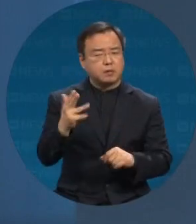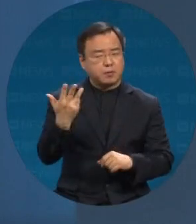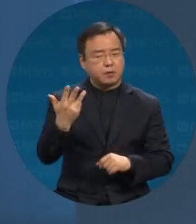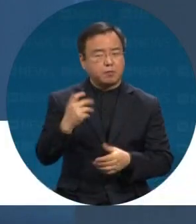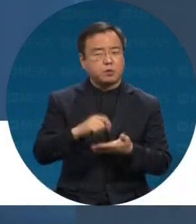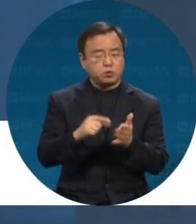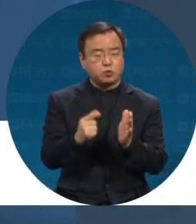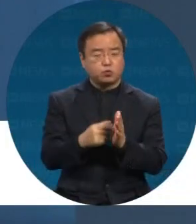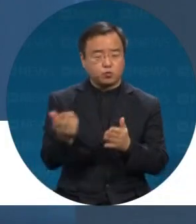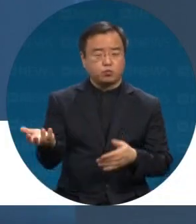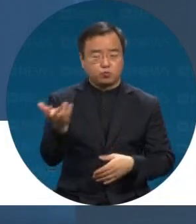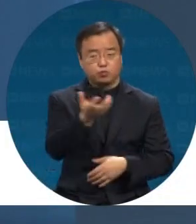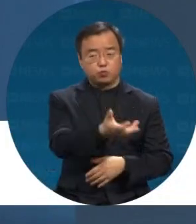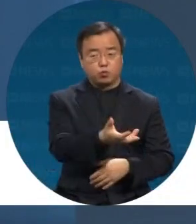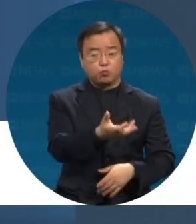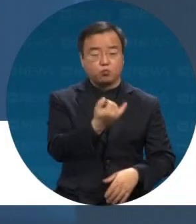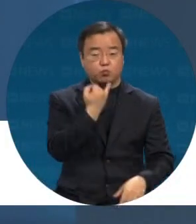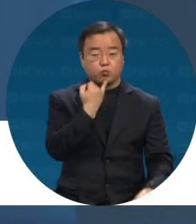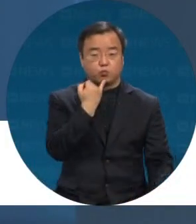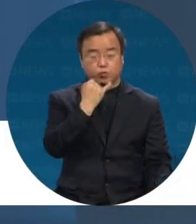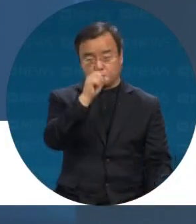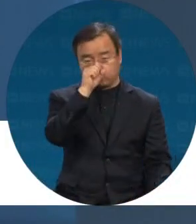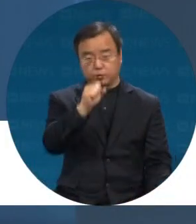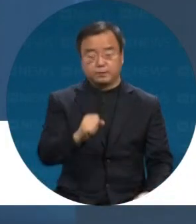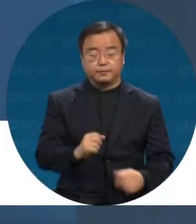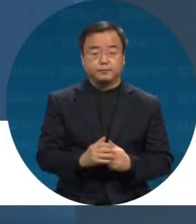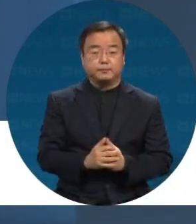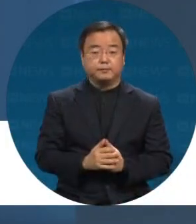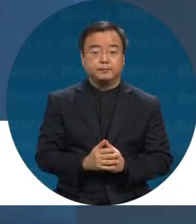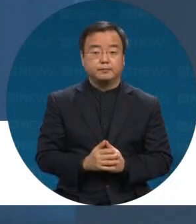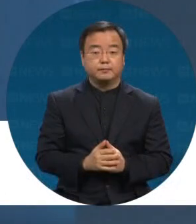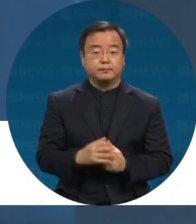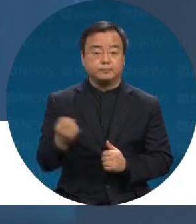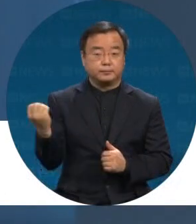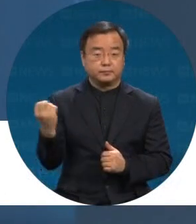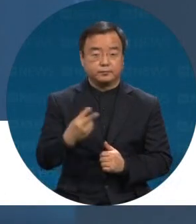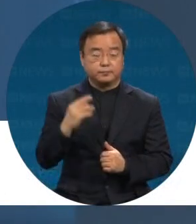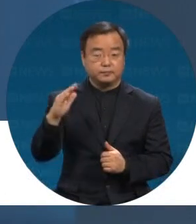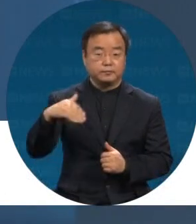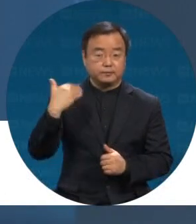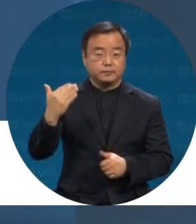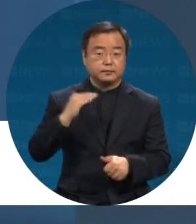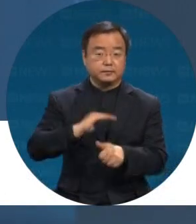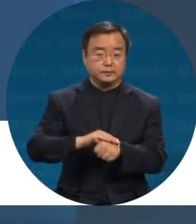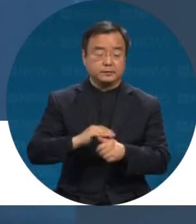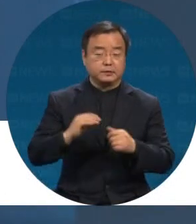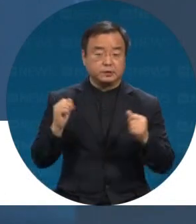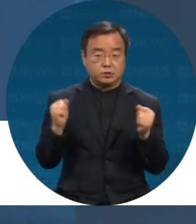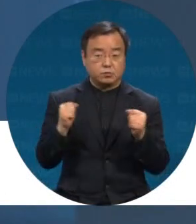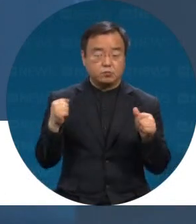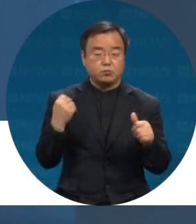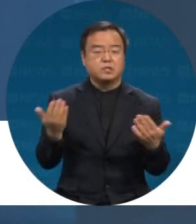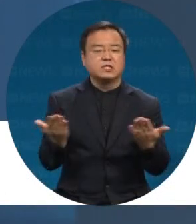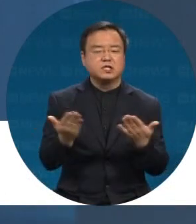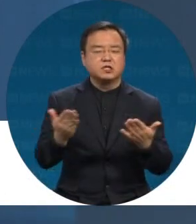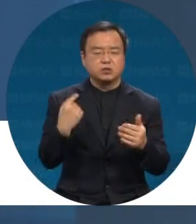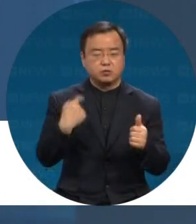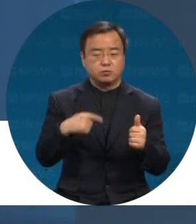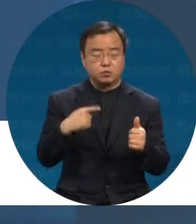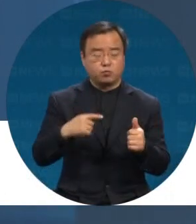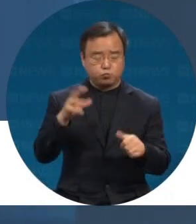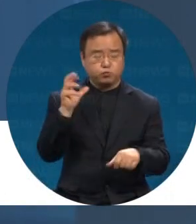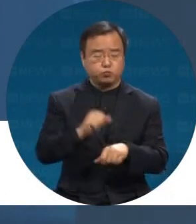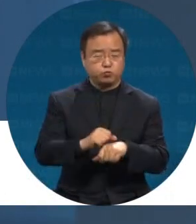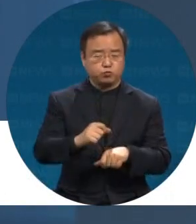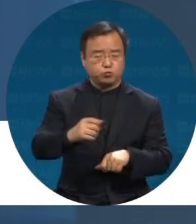옮겨가고 있습니다 상당히 효과가 좋고 그 다음에는 우리가 경북에 직업교육이 아주 우수합니다 이거는 기능